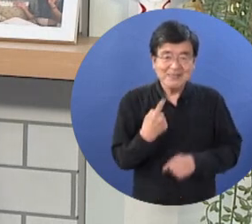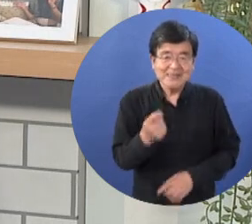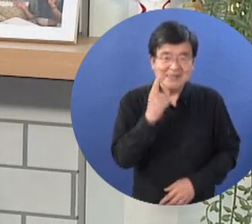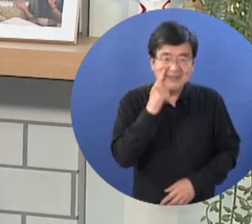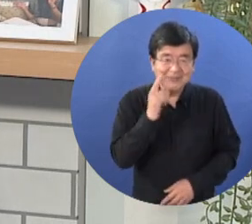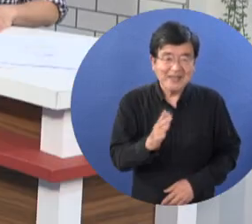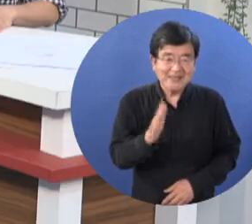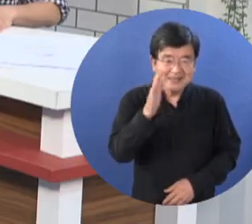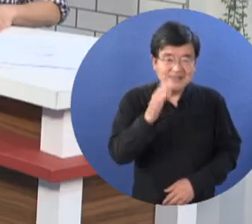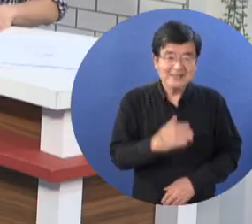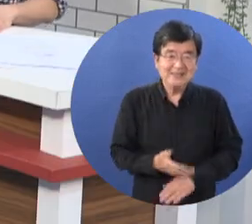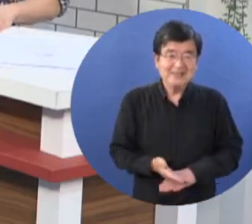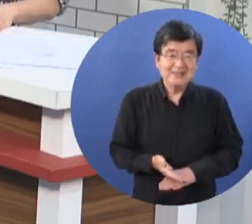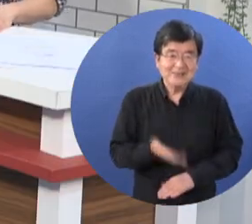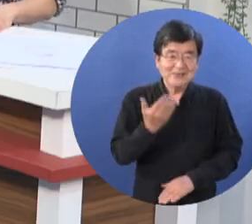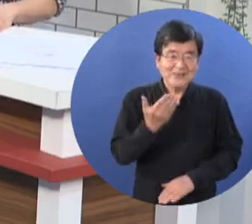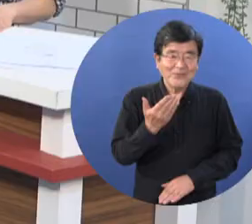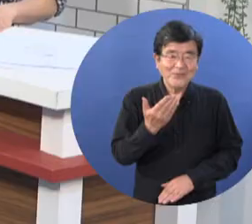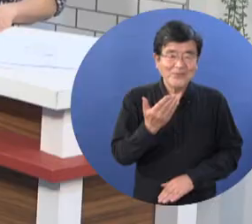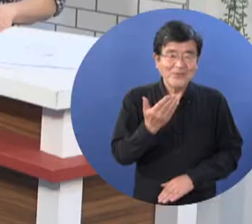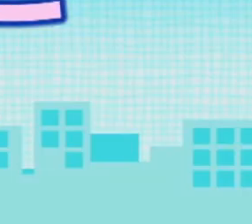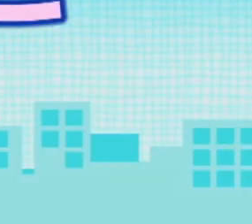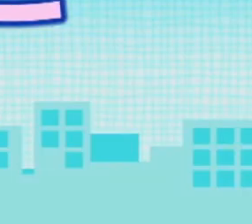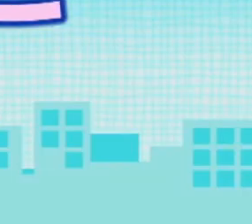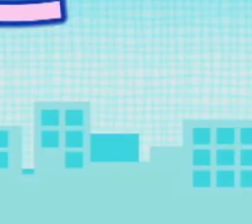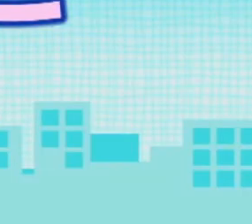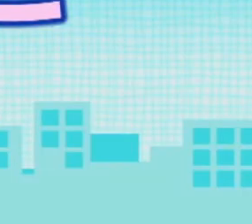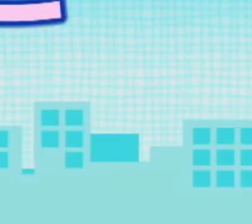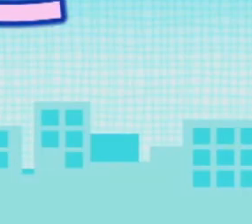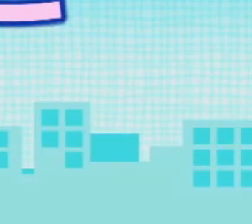みてください。 発掘お元気クイズでした。